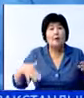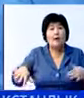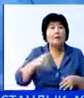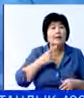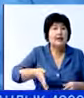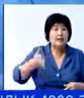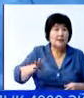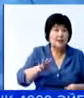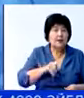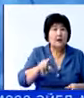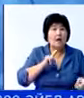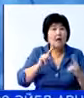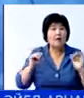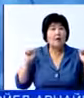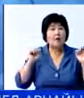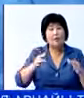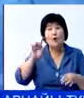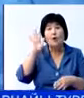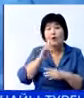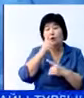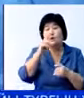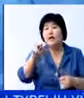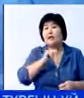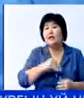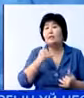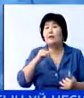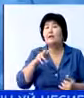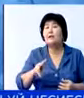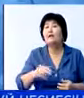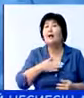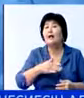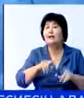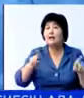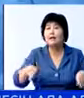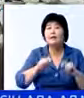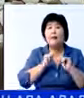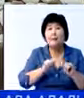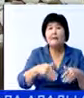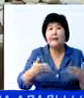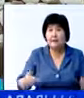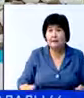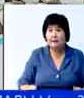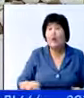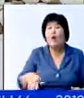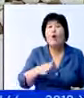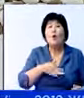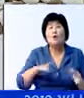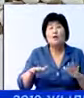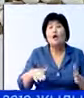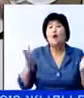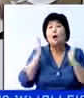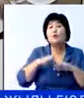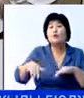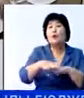семинар өтті. Форумда үндеу жарияланып, еңбегі елеулі имамдар алғыс хаттармен марапатталды. Рухани шара мұсылман